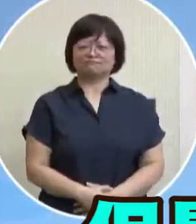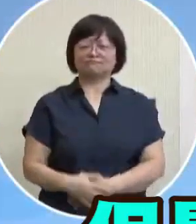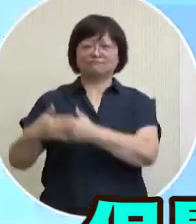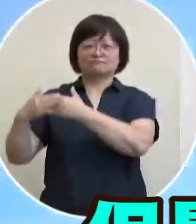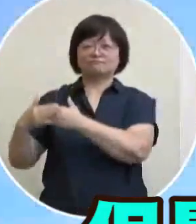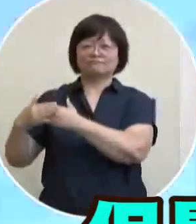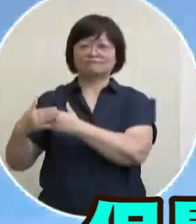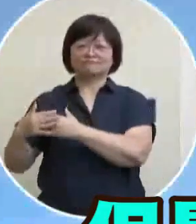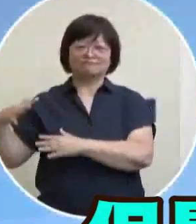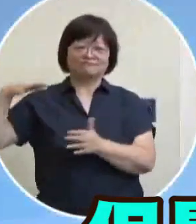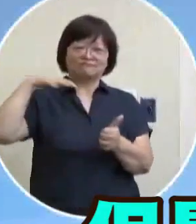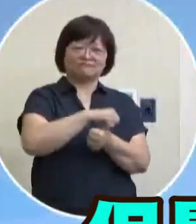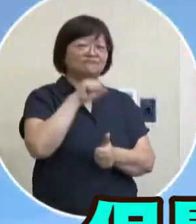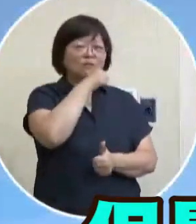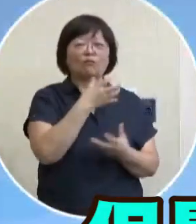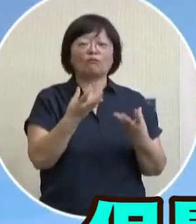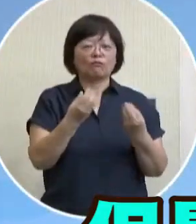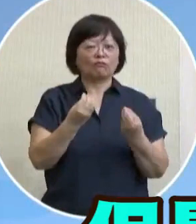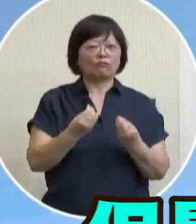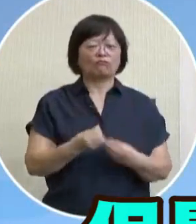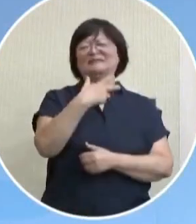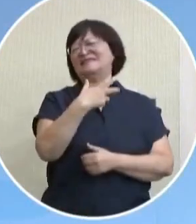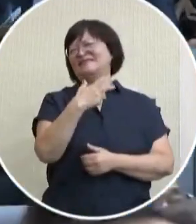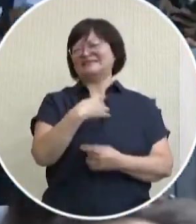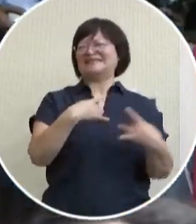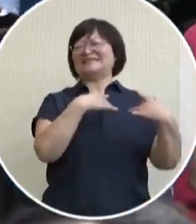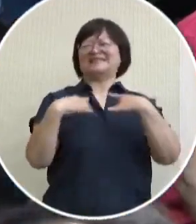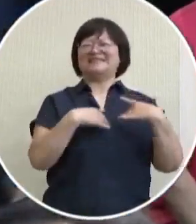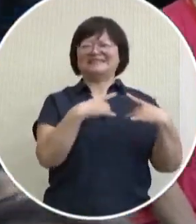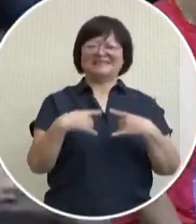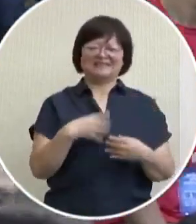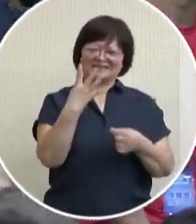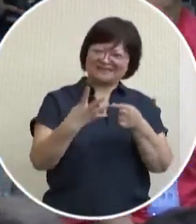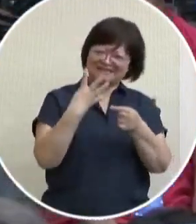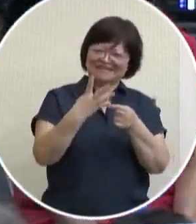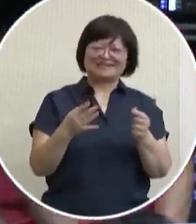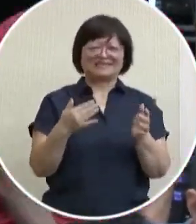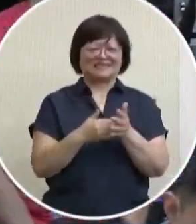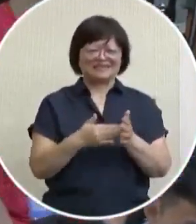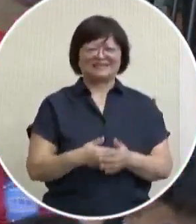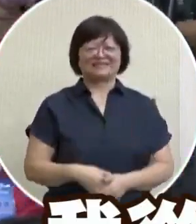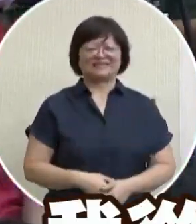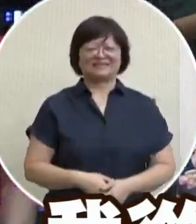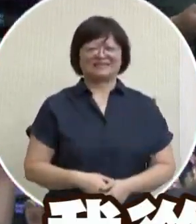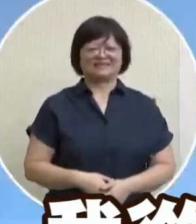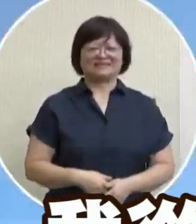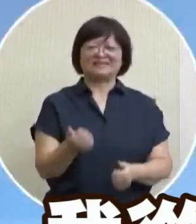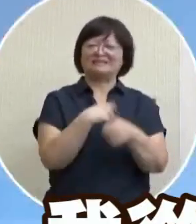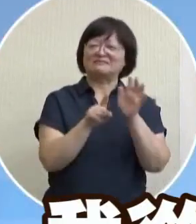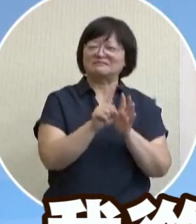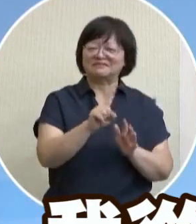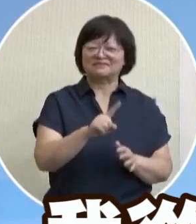但是我不能听从他的指派，所以表示我从来不